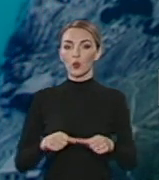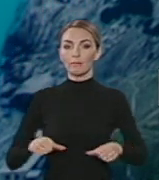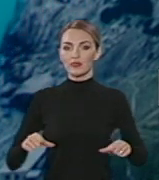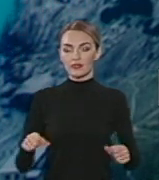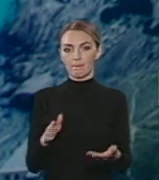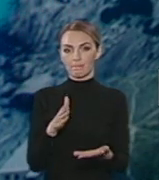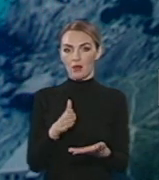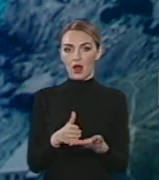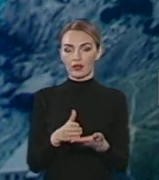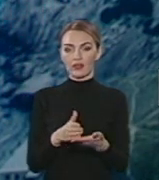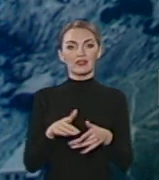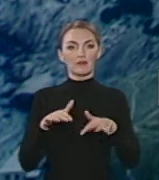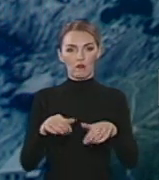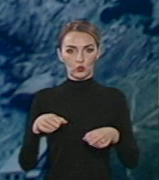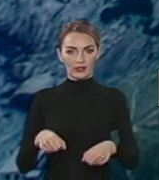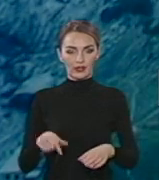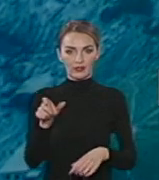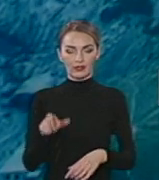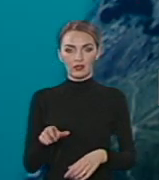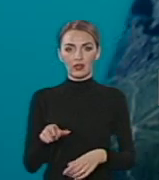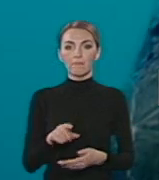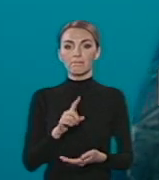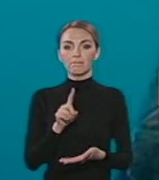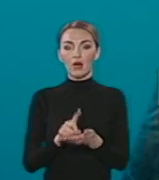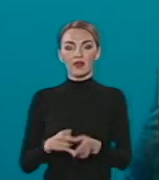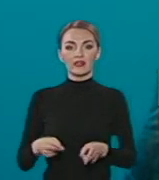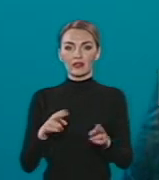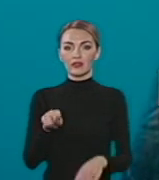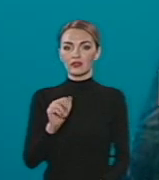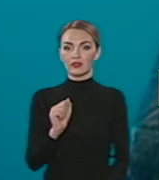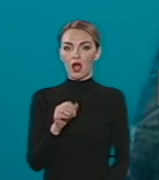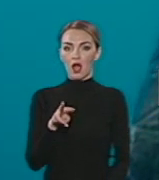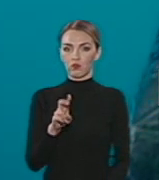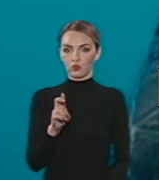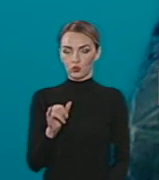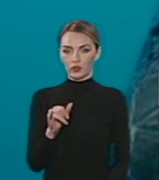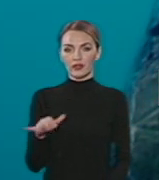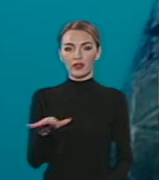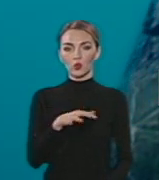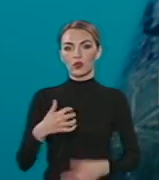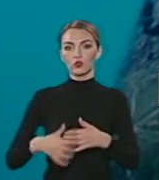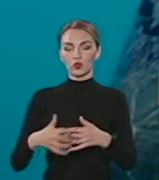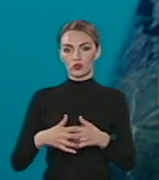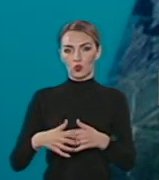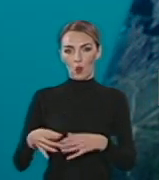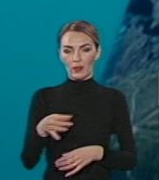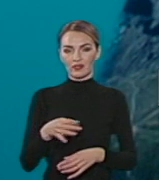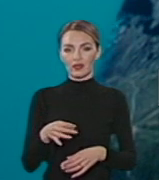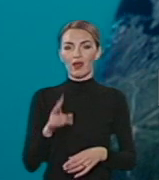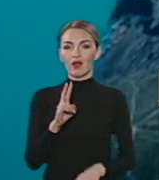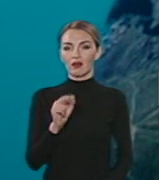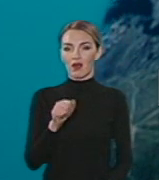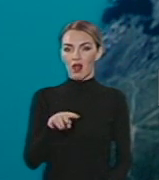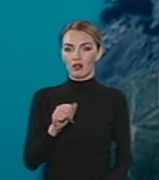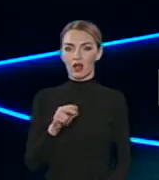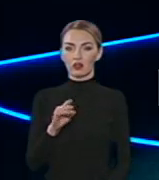має, з прав людини, я нагадую, має відвідати дамбу на території Херсонської області біля КПВВ Каланчак. І тут